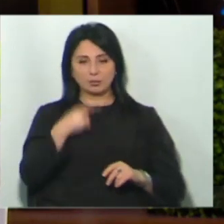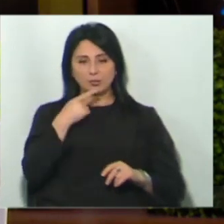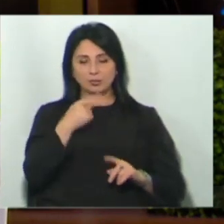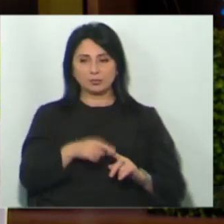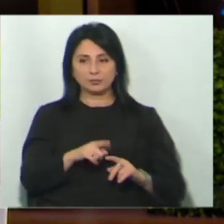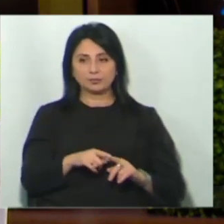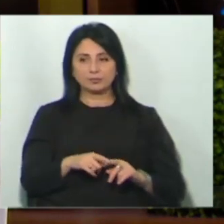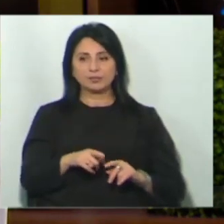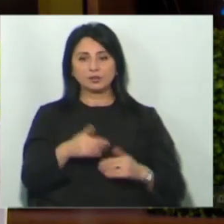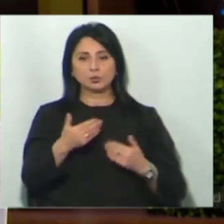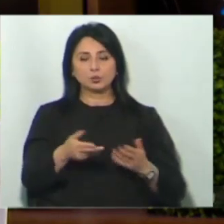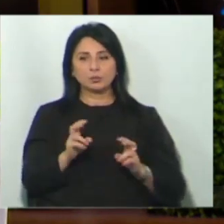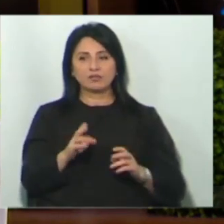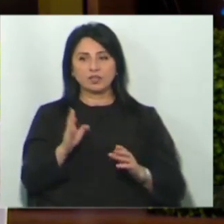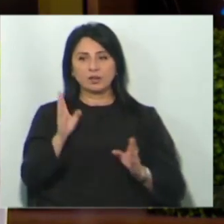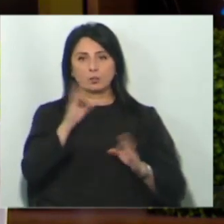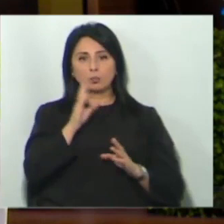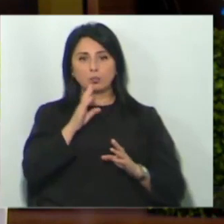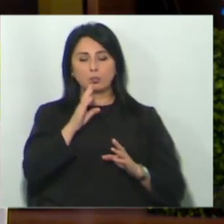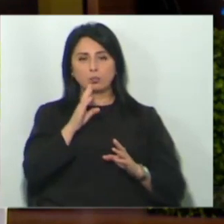მეცნიერები ამას უწოდებენ ბუნებრივ